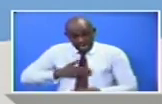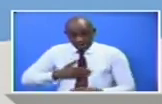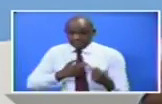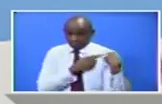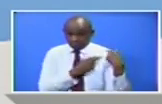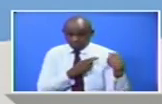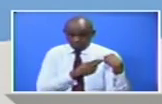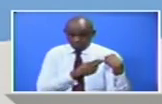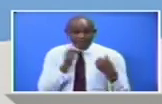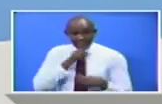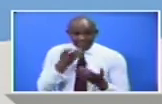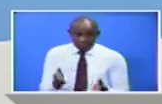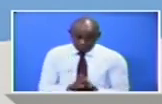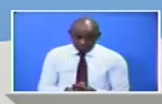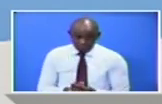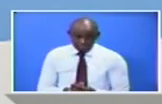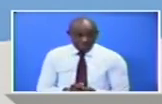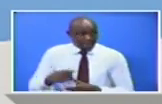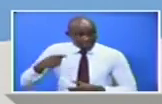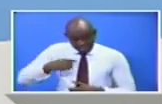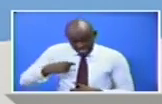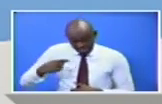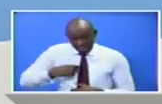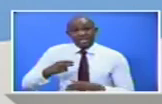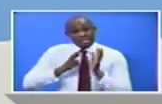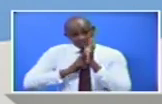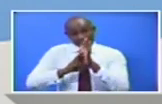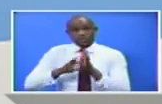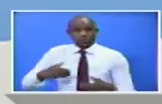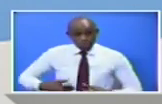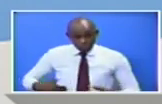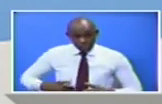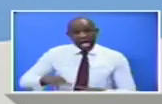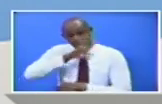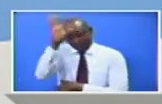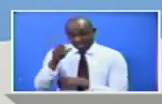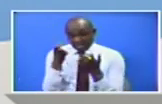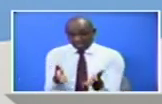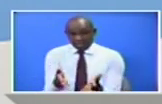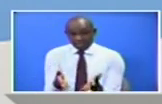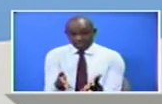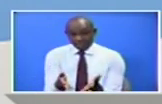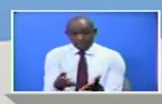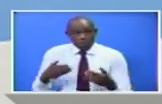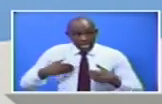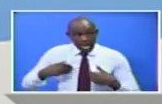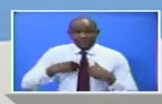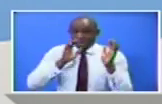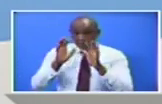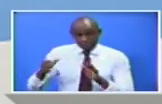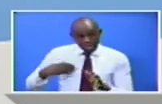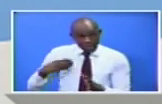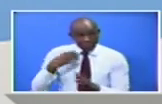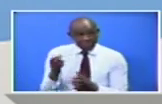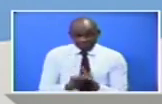Na kumalizia, before tumalizie, mimi ambaye mimi mwakilishi wa vijana Afrika mzima pia, tuko na ile campaign inaitwa Counters